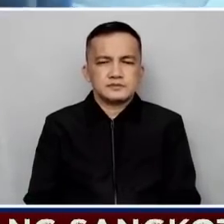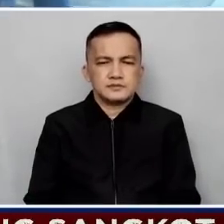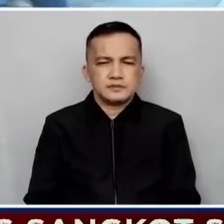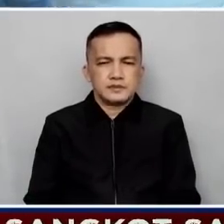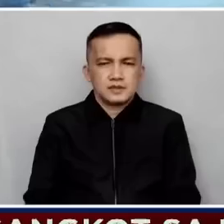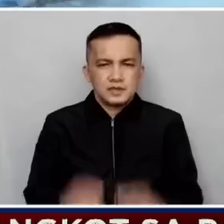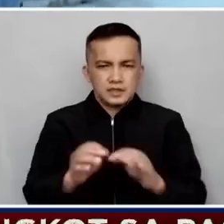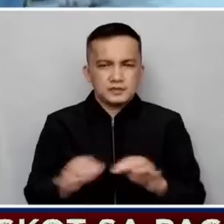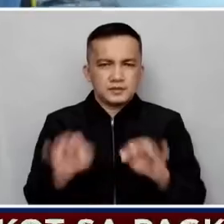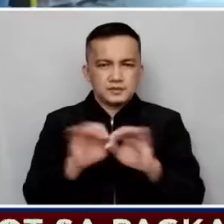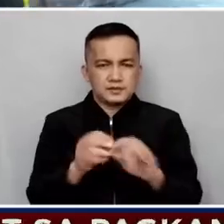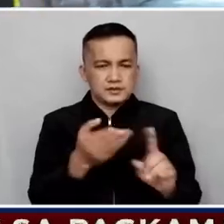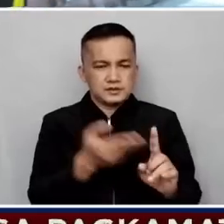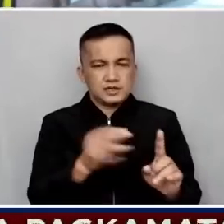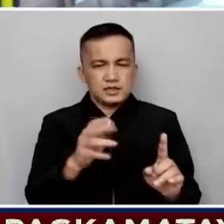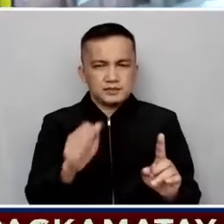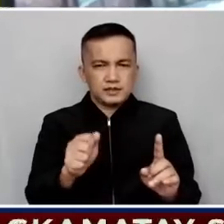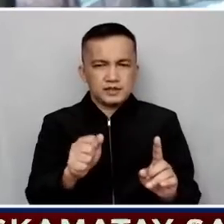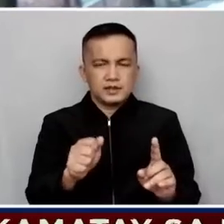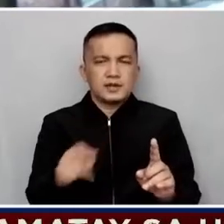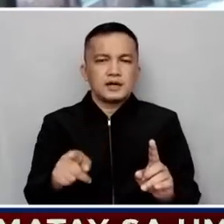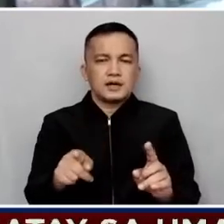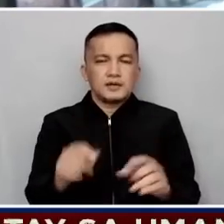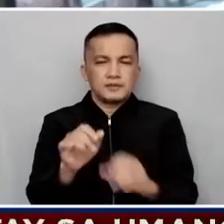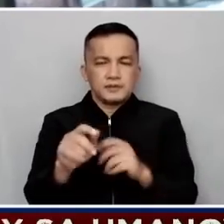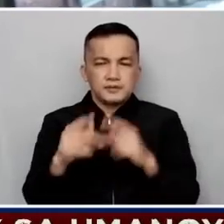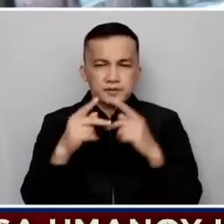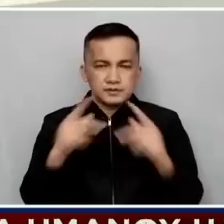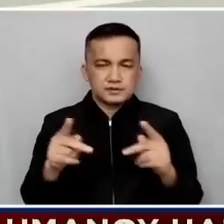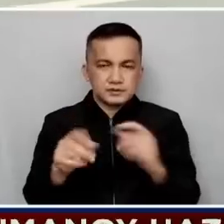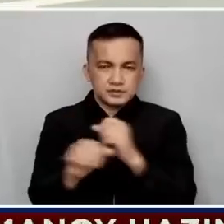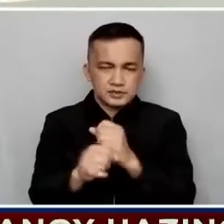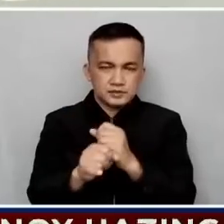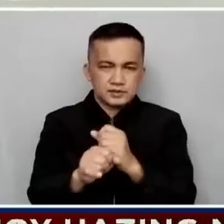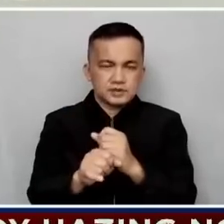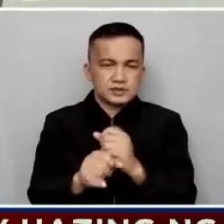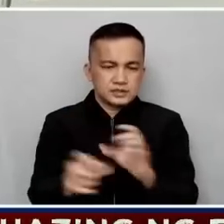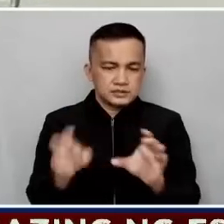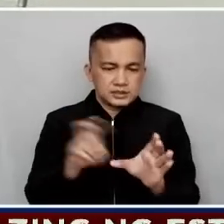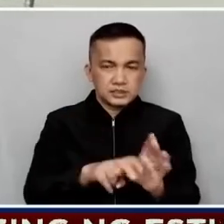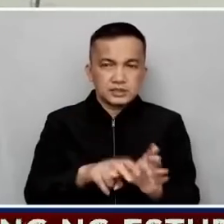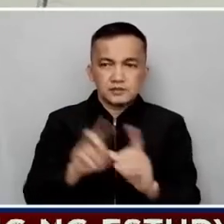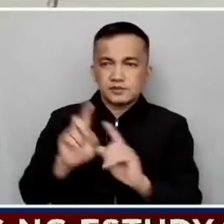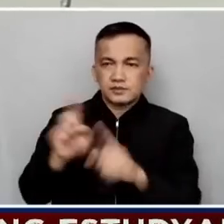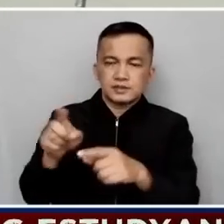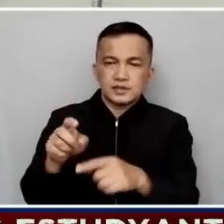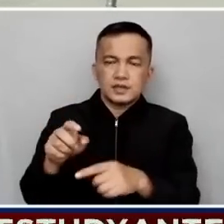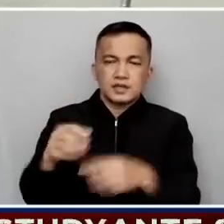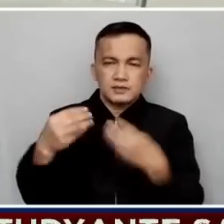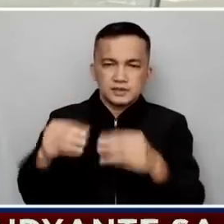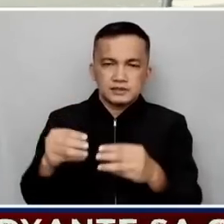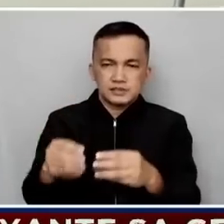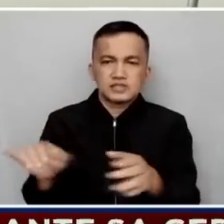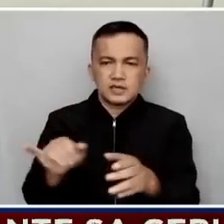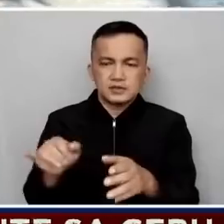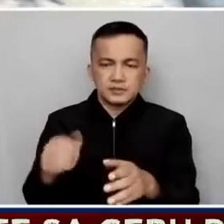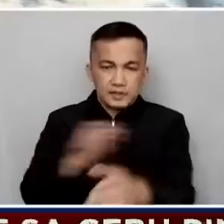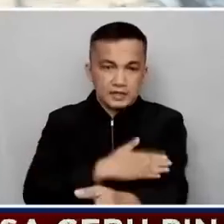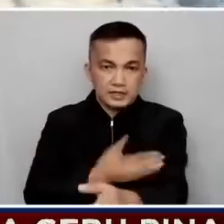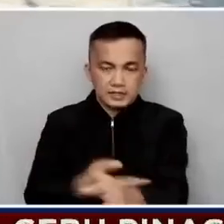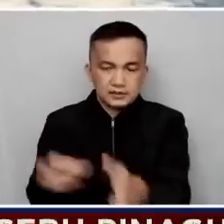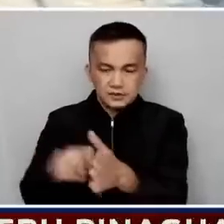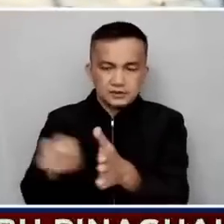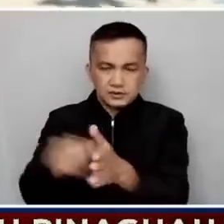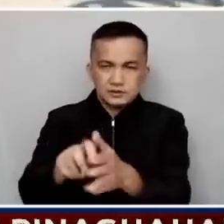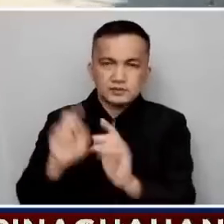Mahalaga kay Alma ang pampasaherong jeep na sinasakyan niya papunta sa palengke. Ito rin ang sinasakyan ng kanyang mga anak papasok ng eskwela.